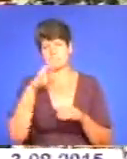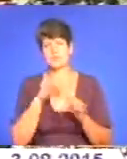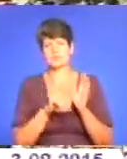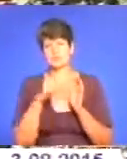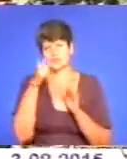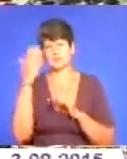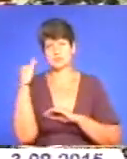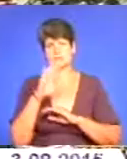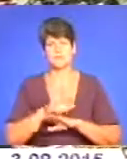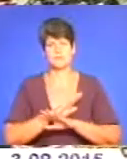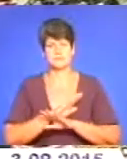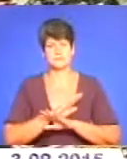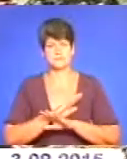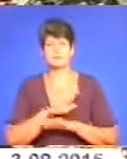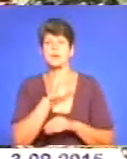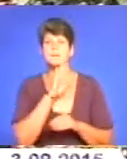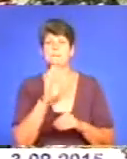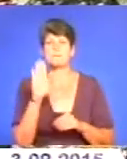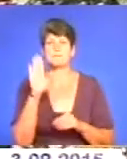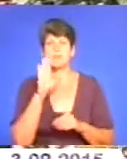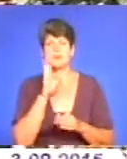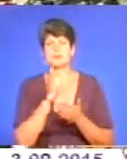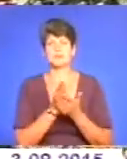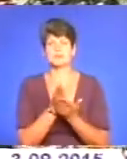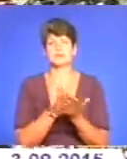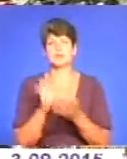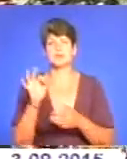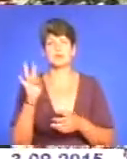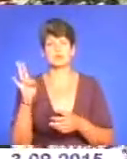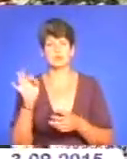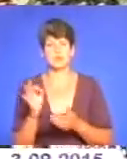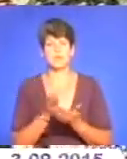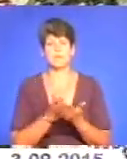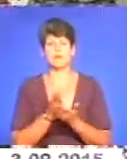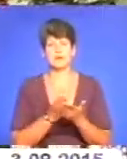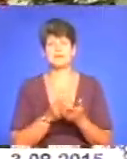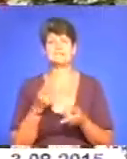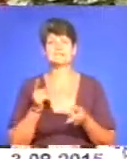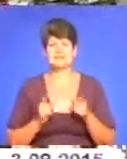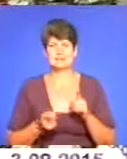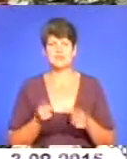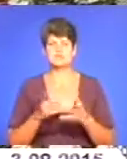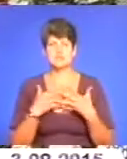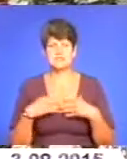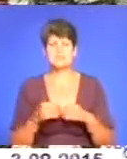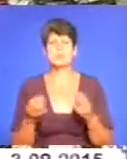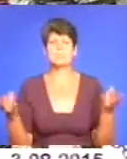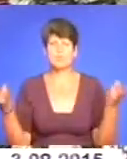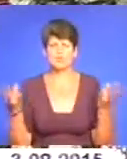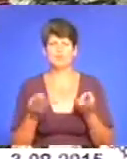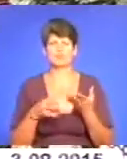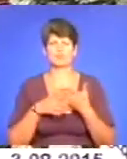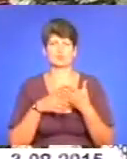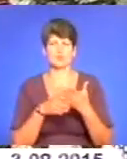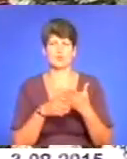помер. Мати перенесла онкооперацію. І дійсно, сім'я потребує